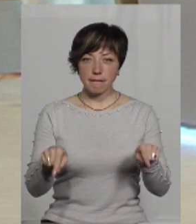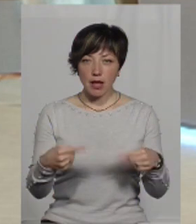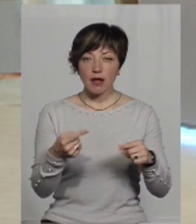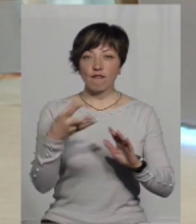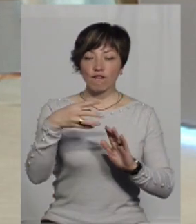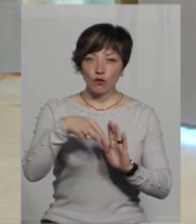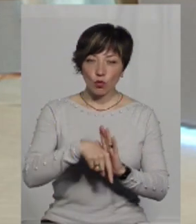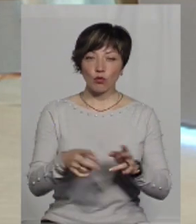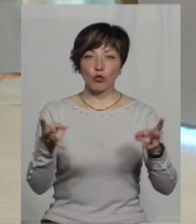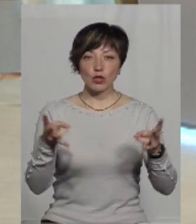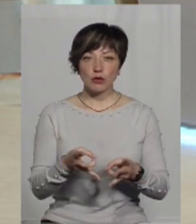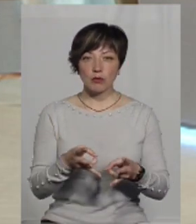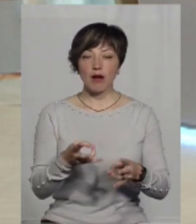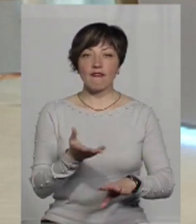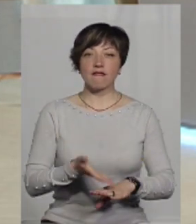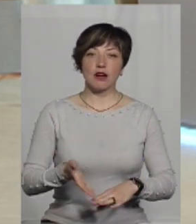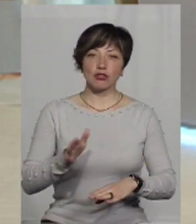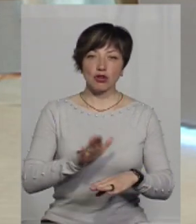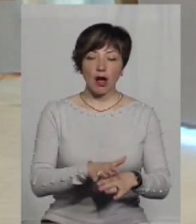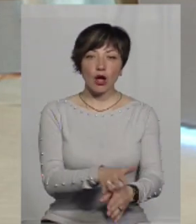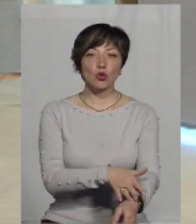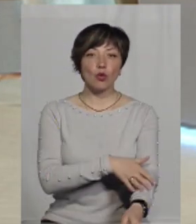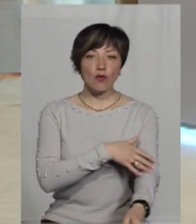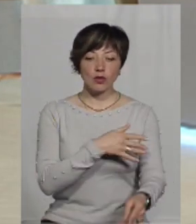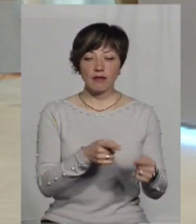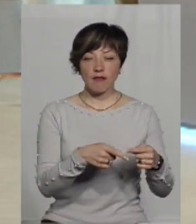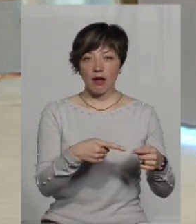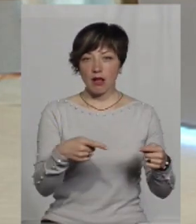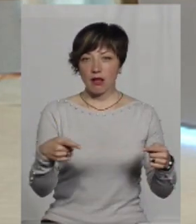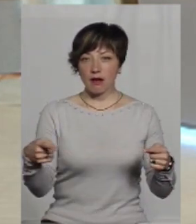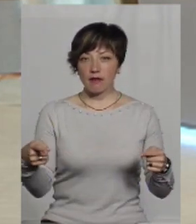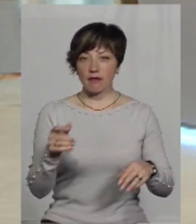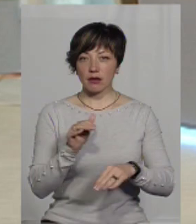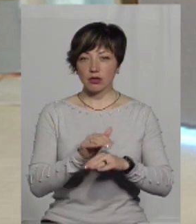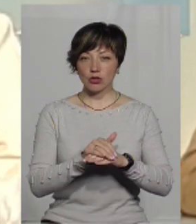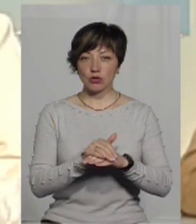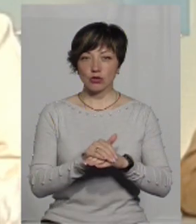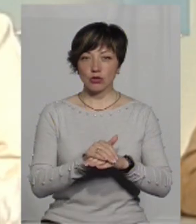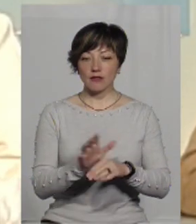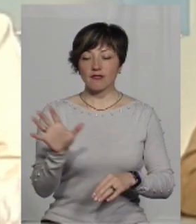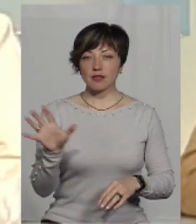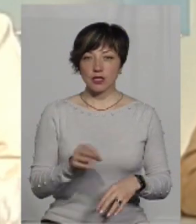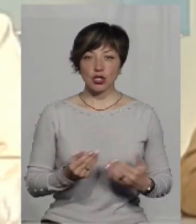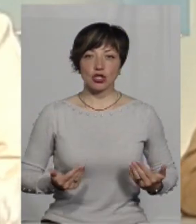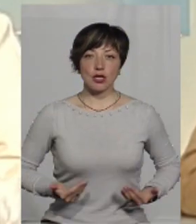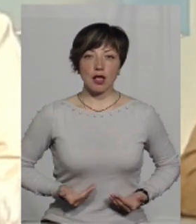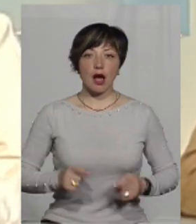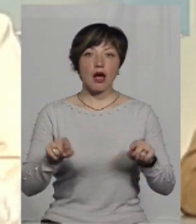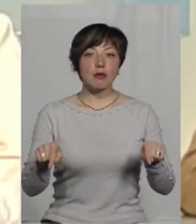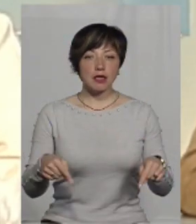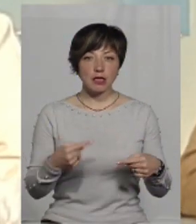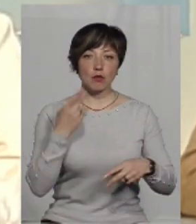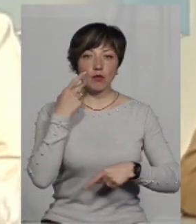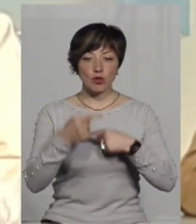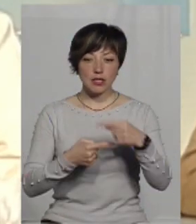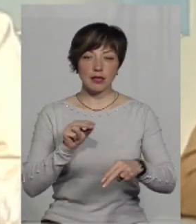полягає в тому, що потрібна дуже важка і довготривала, фактично, довжиною в життя, реабілітація